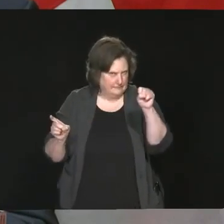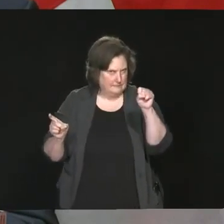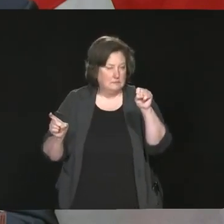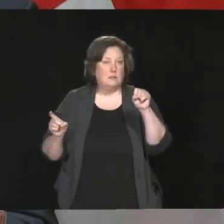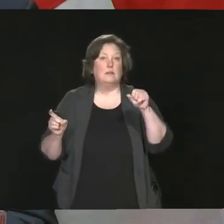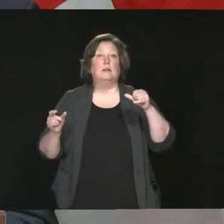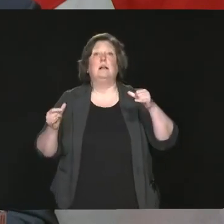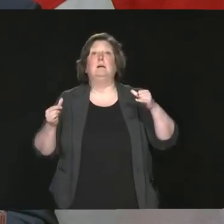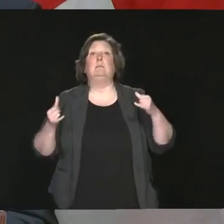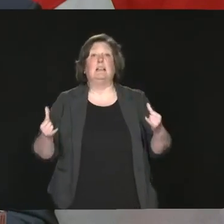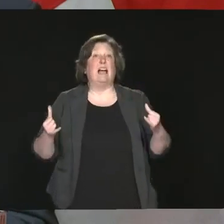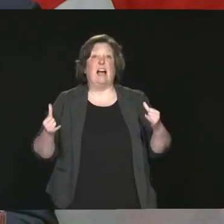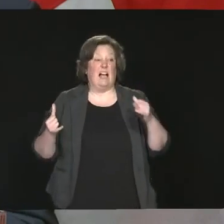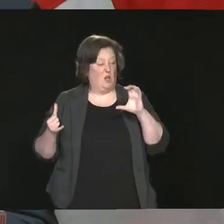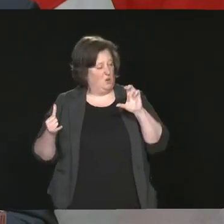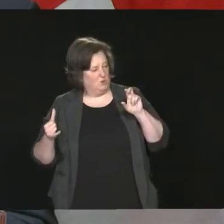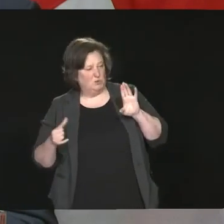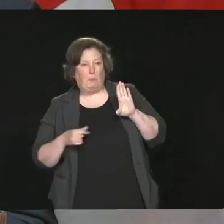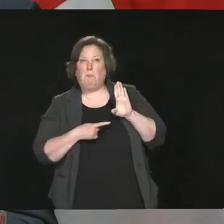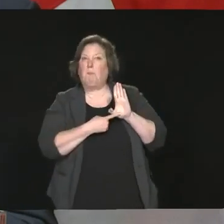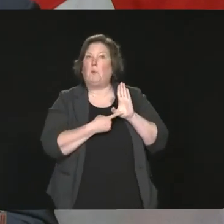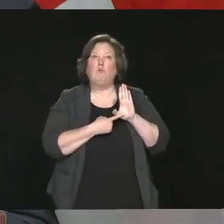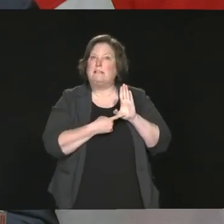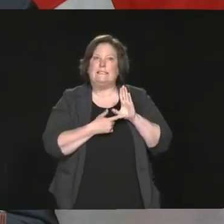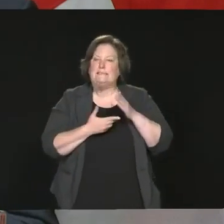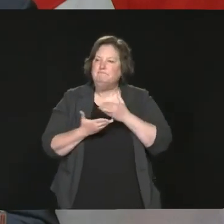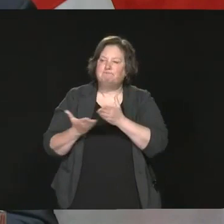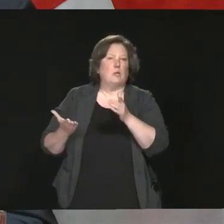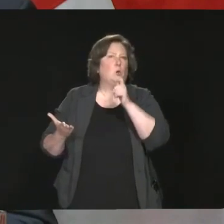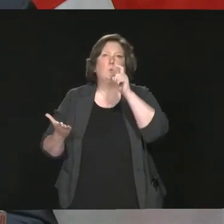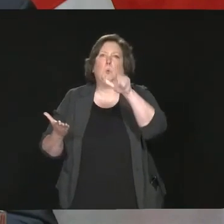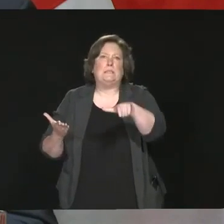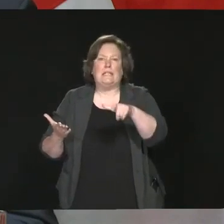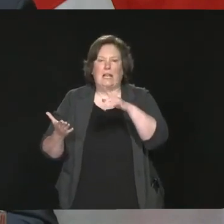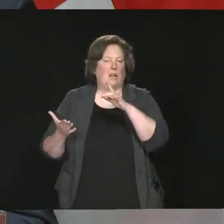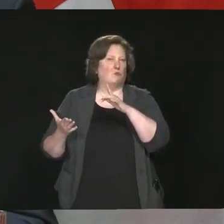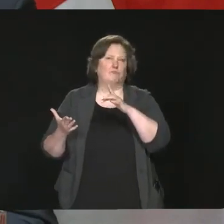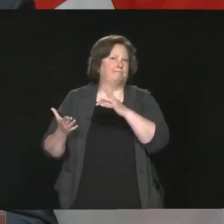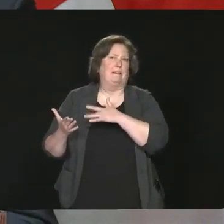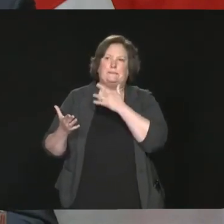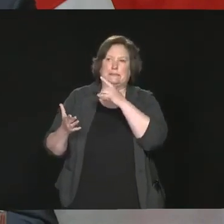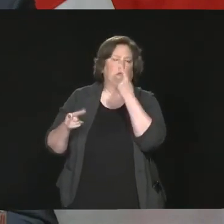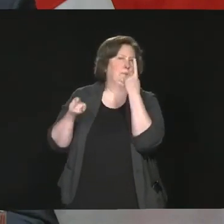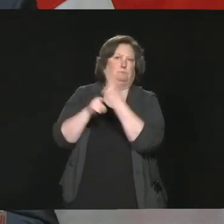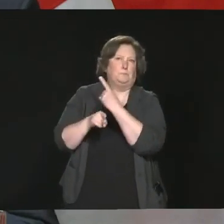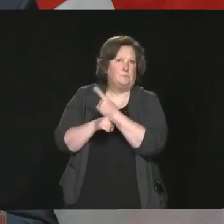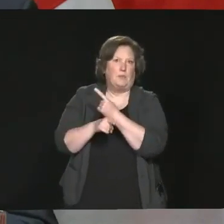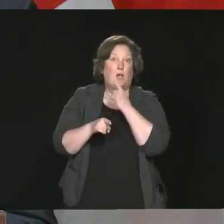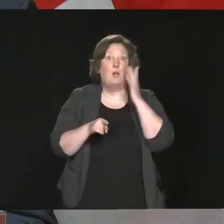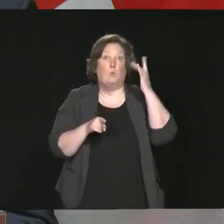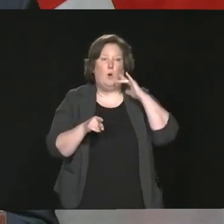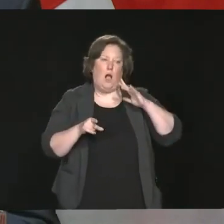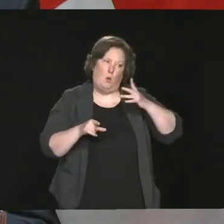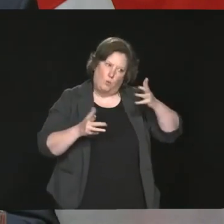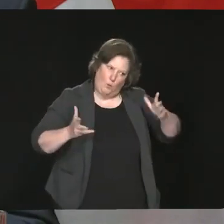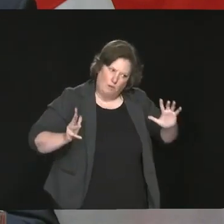adaptée au contexte de reprise économique. Et c'est pour ça que, à nouveau, M. Trudeau a annoncé ce matin qu'on travaille et qu'on va continuer à le faire